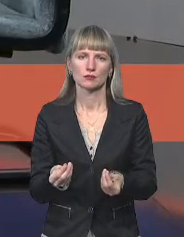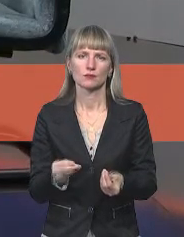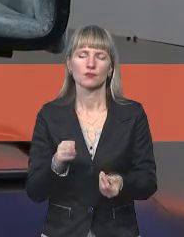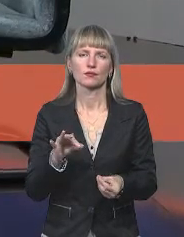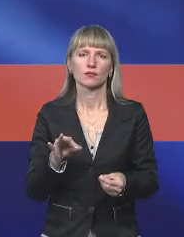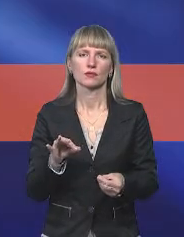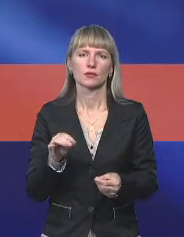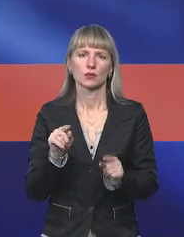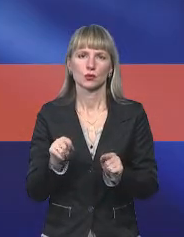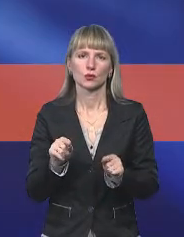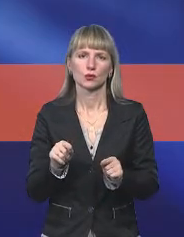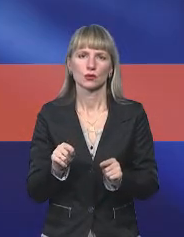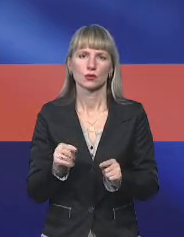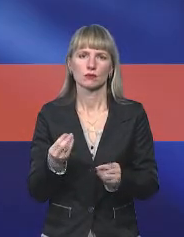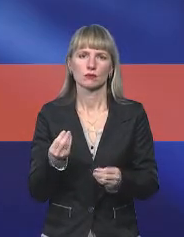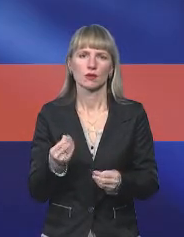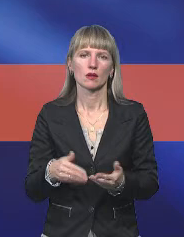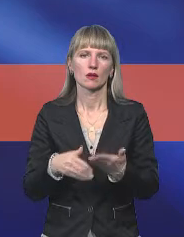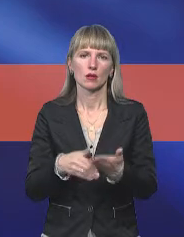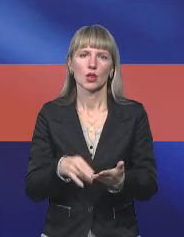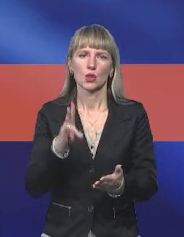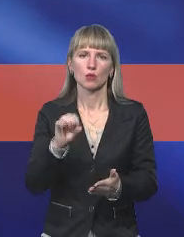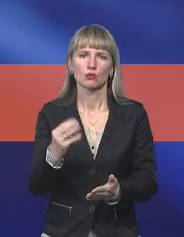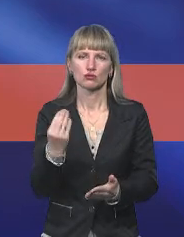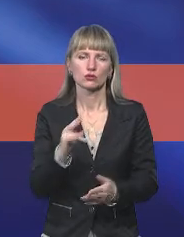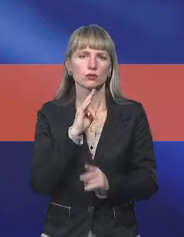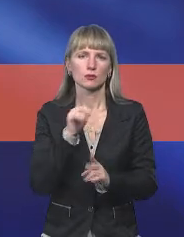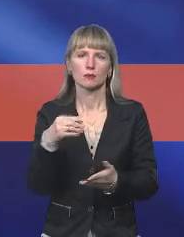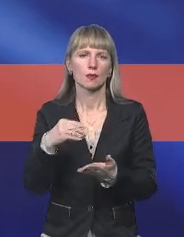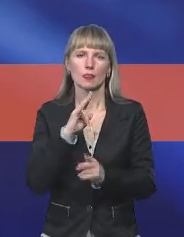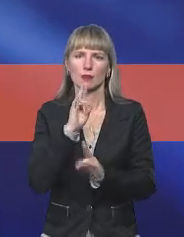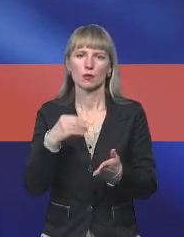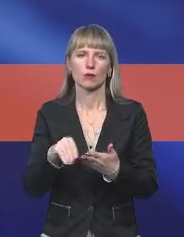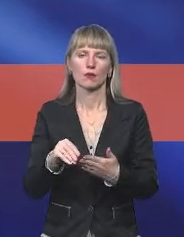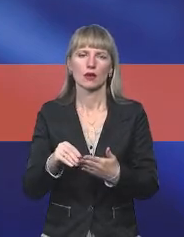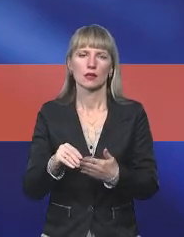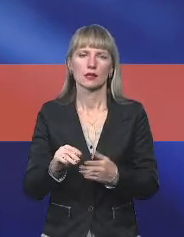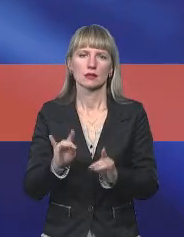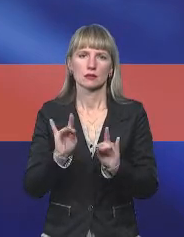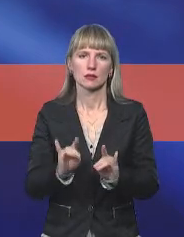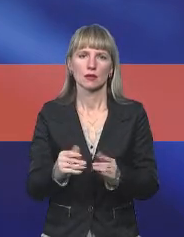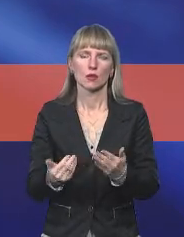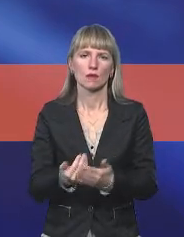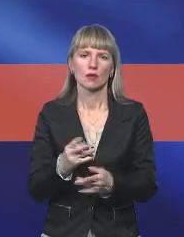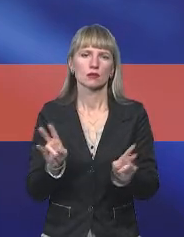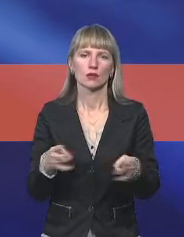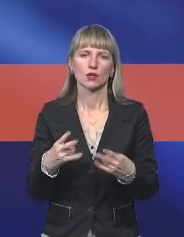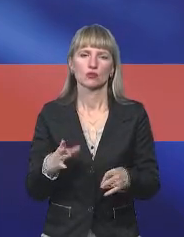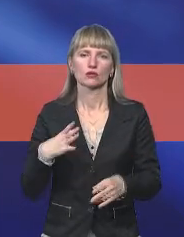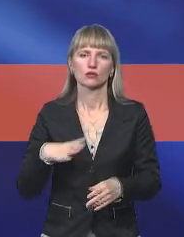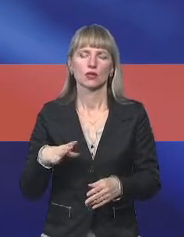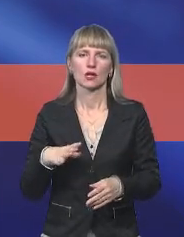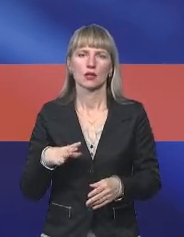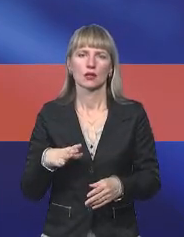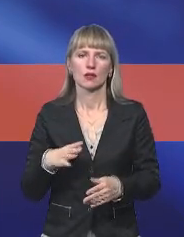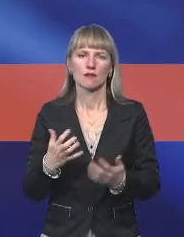то туди субвенція НУШ не прийде. Їм не будуть купувати парти, їм не варто чекати фабрики друку,